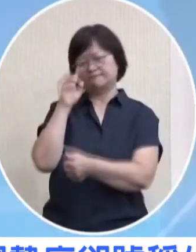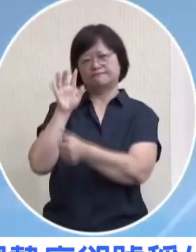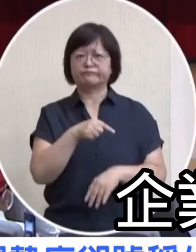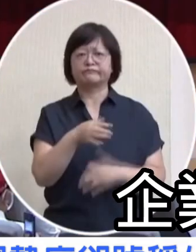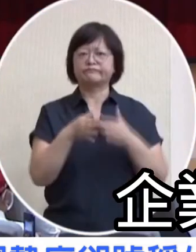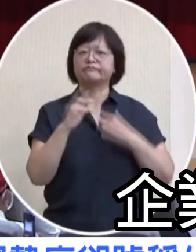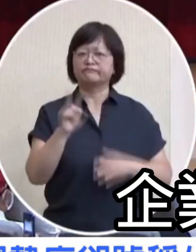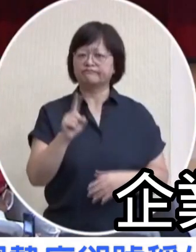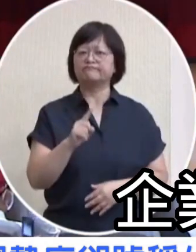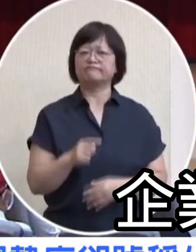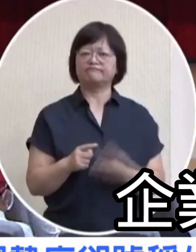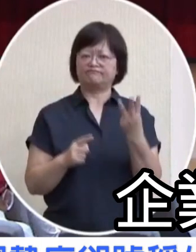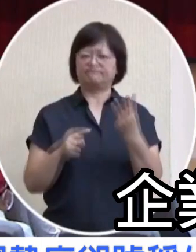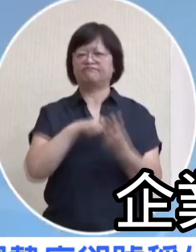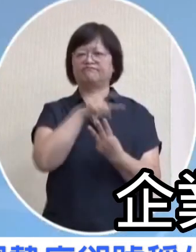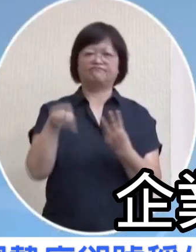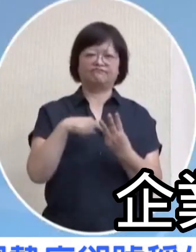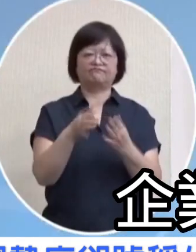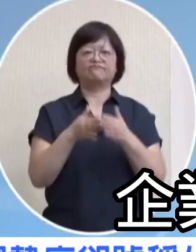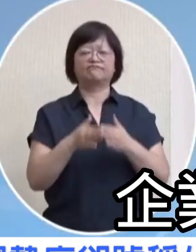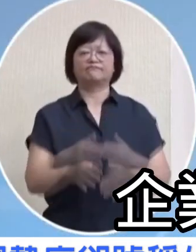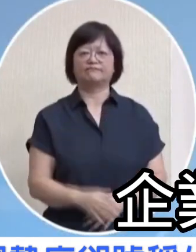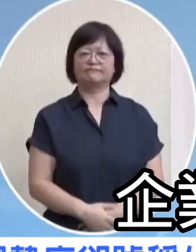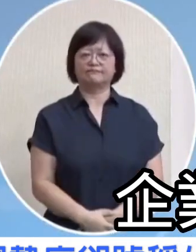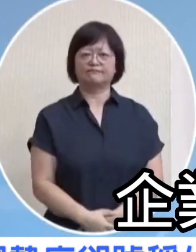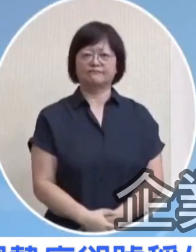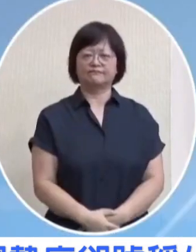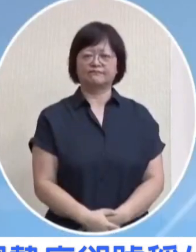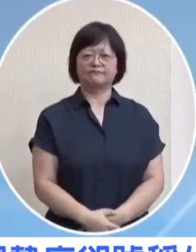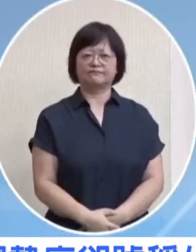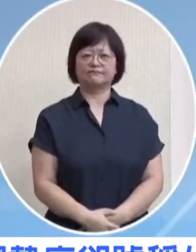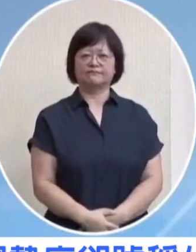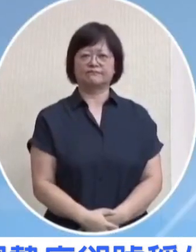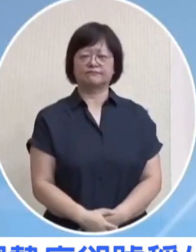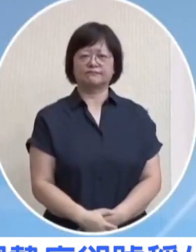机。企业家治国的时代来临了。